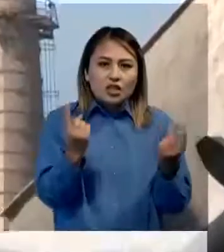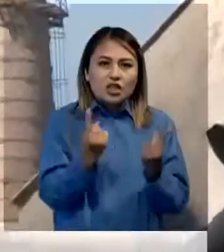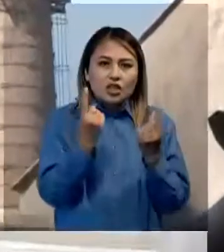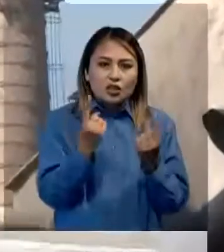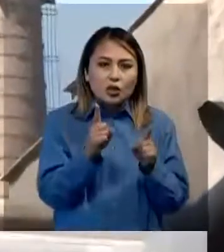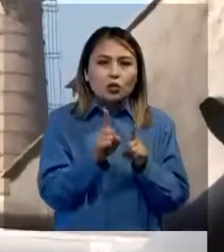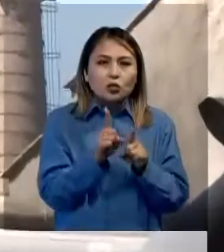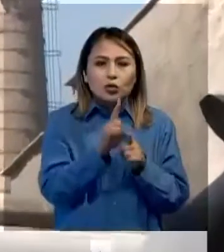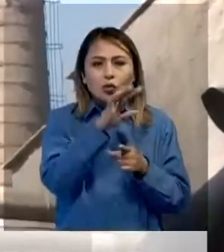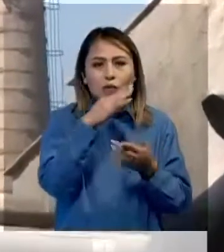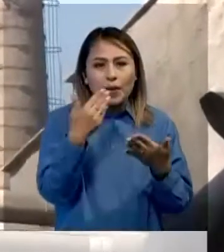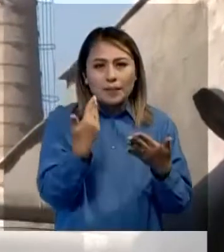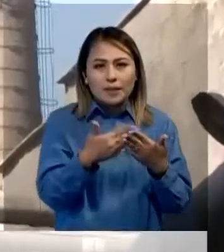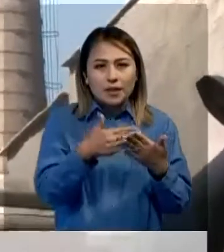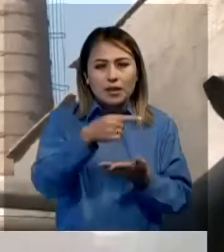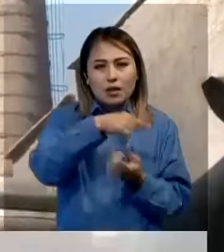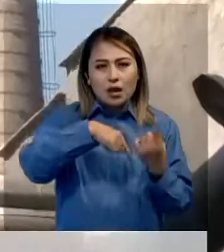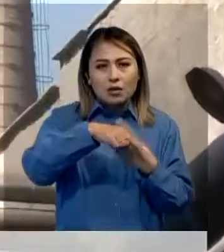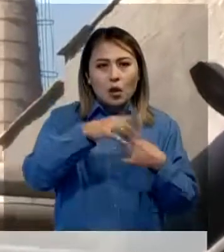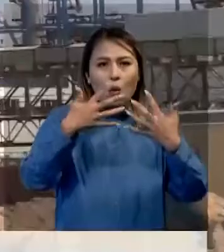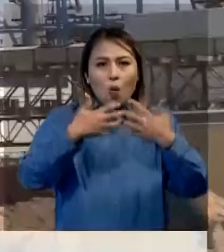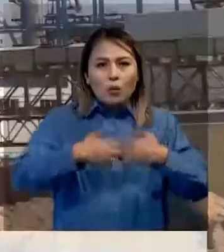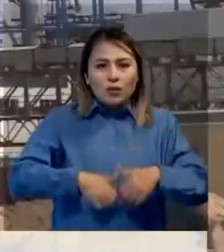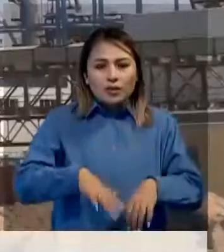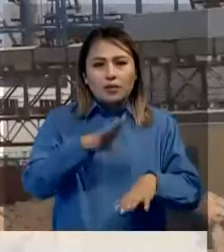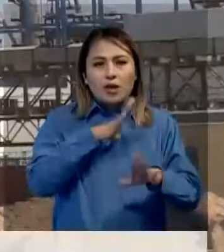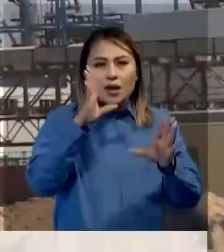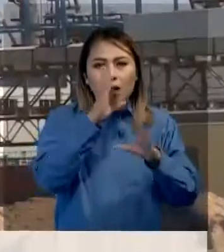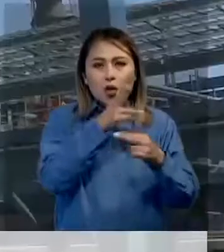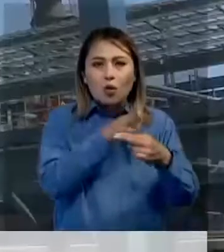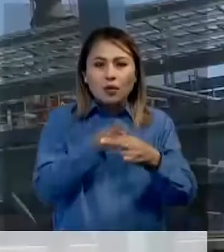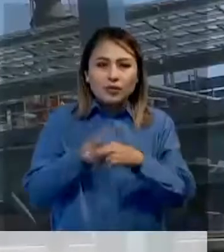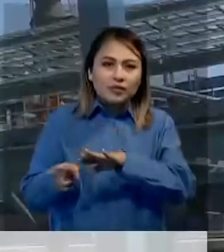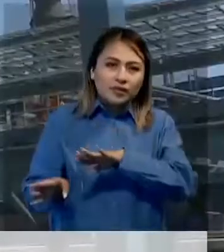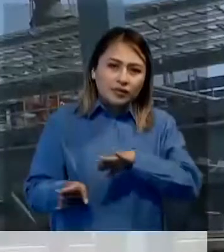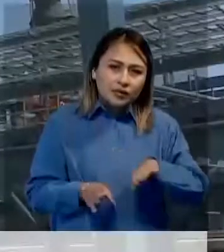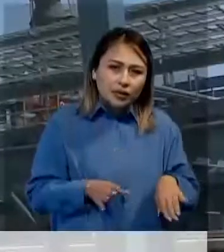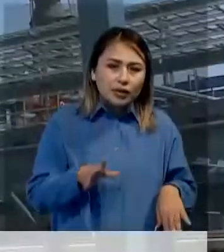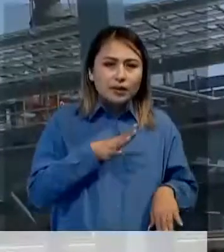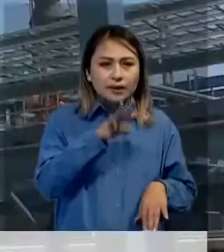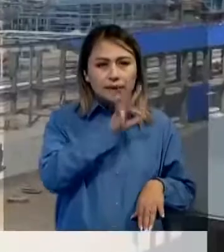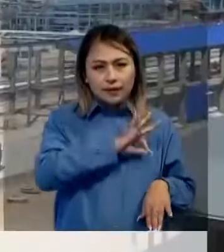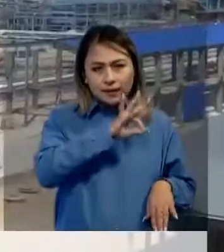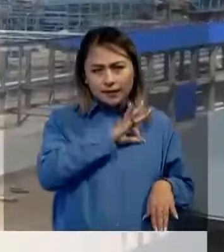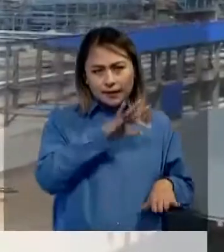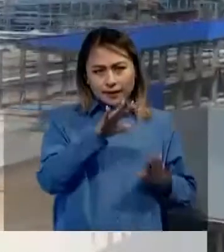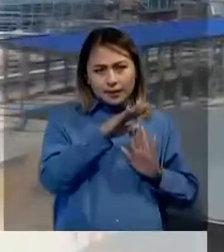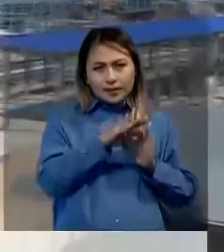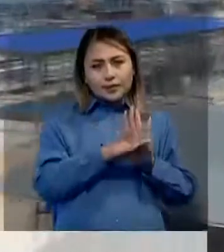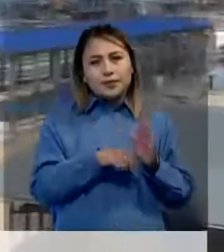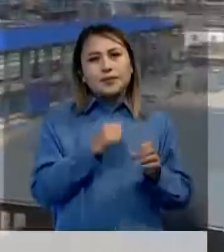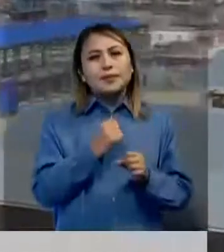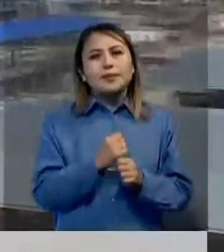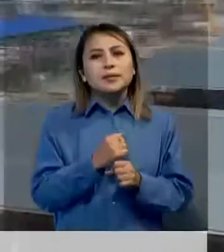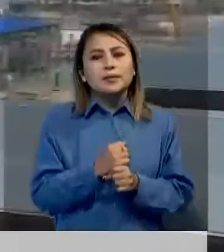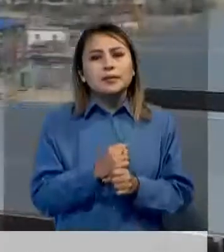де жоқ емес. Мәселен, кәсіпорындар комплекстік экологиялық рұқсат алғаннан кейін экологиялық тиімділікті арттыру бағдарламасының қолданылу